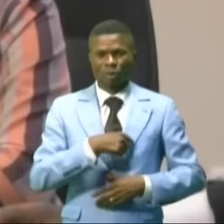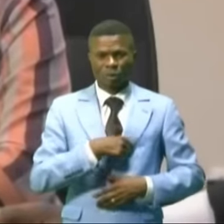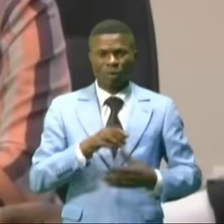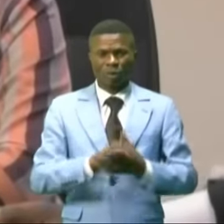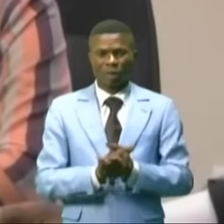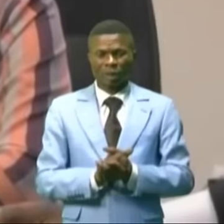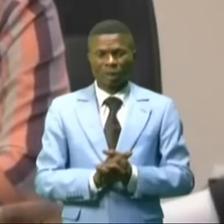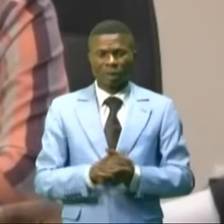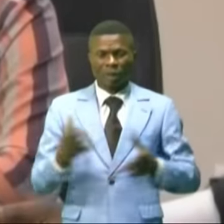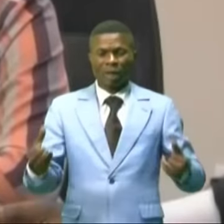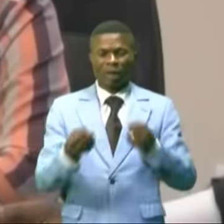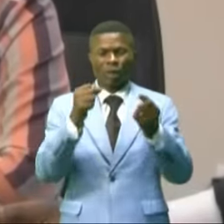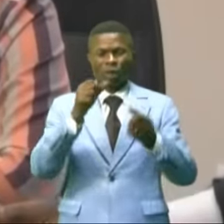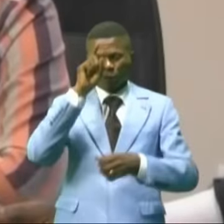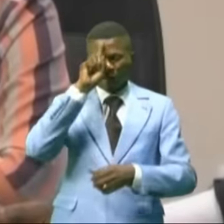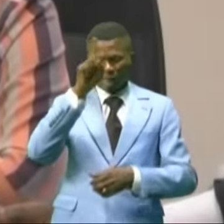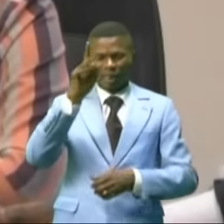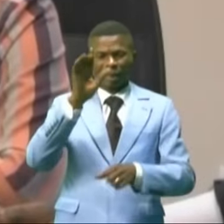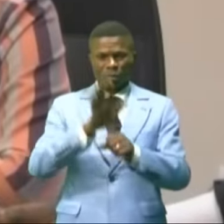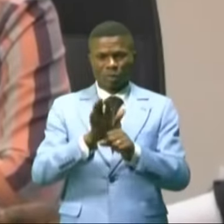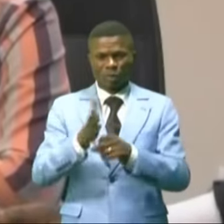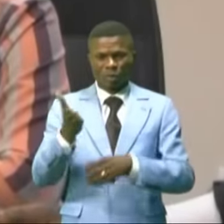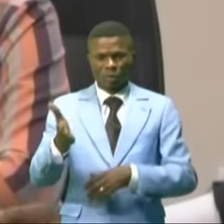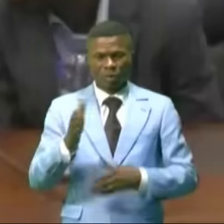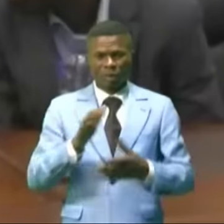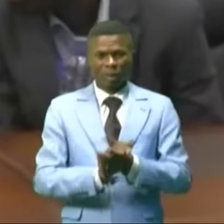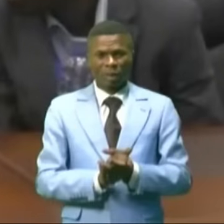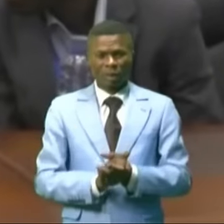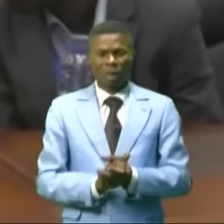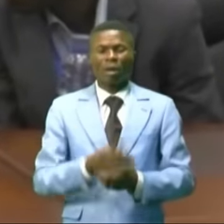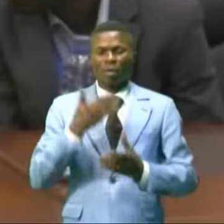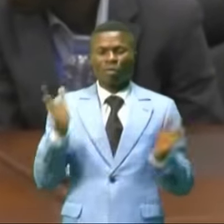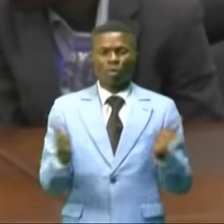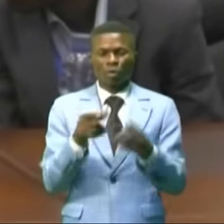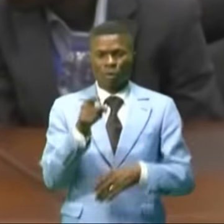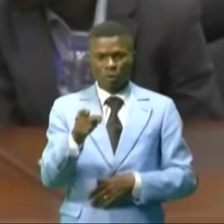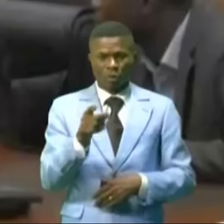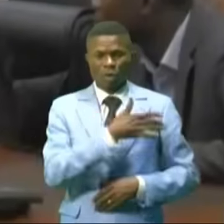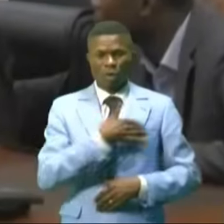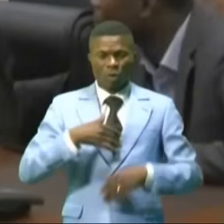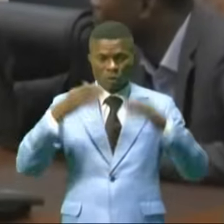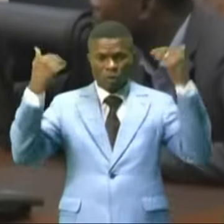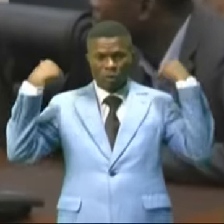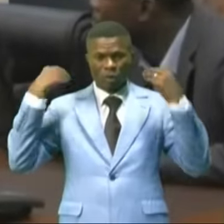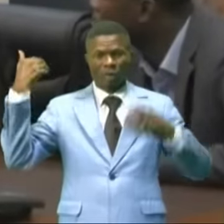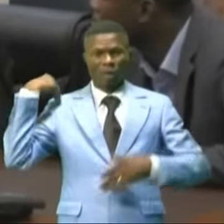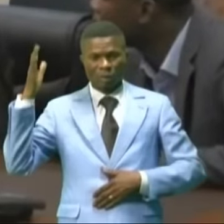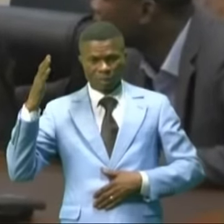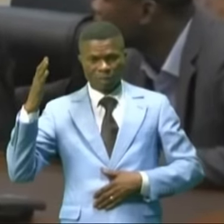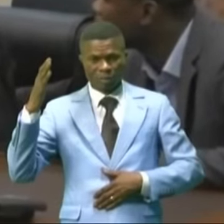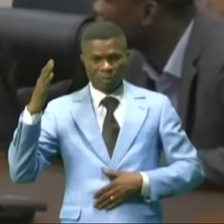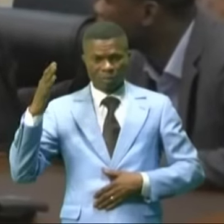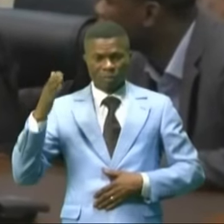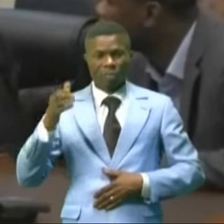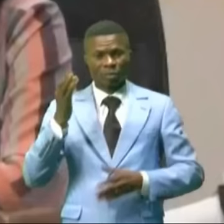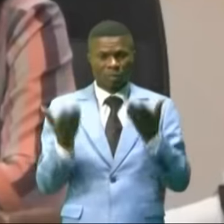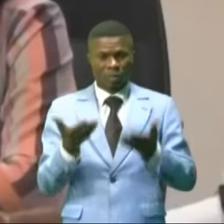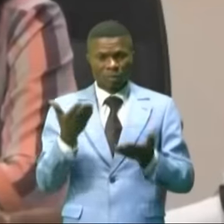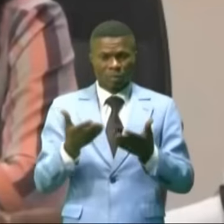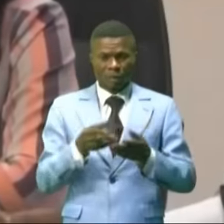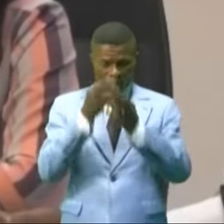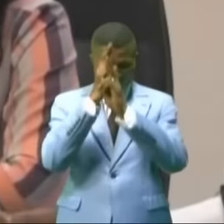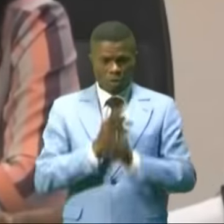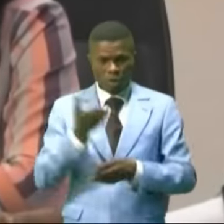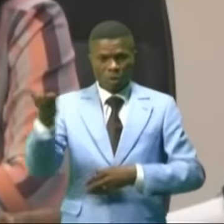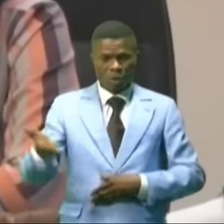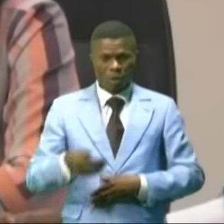un trophée d'ensemble. La joie était comme ça. Et au nom du chef de l'État, je pense qu'il était important de recevoir ici